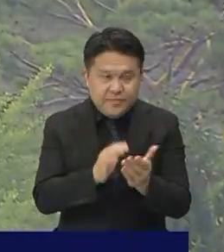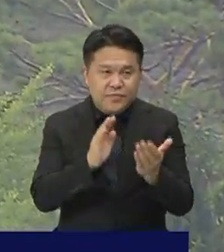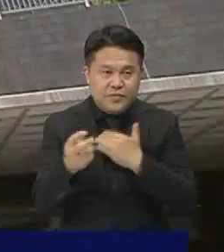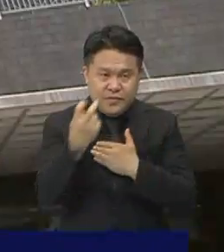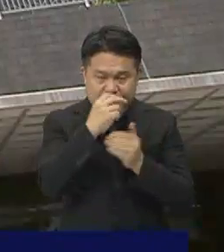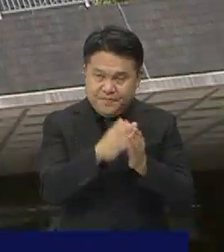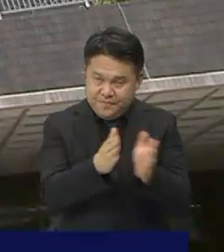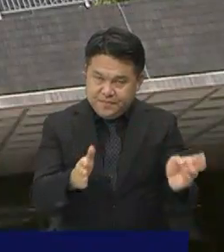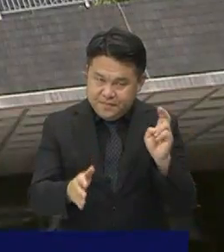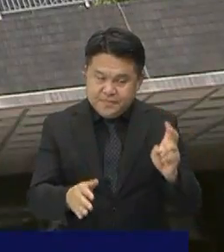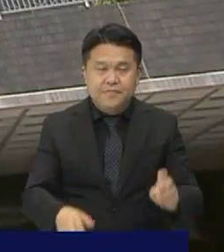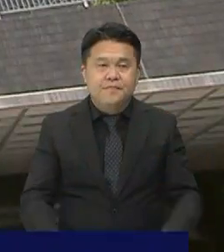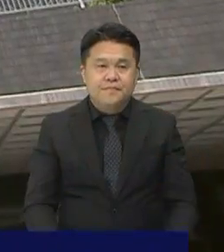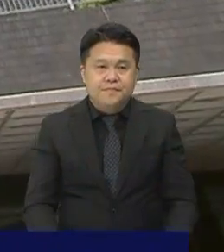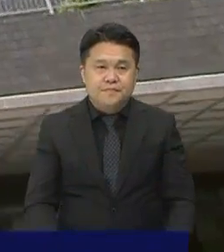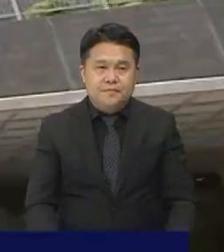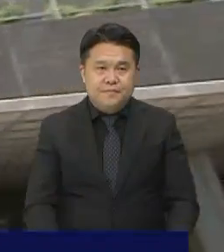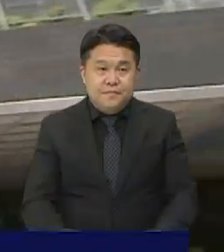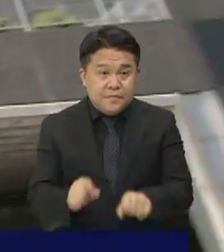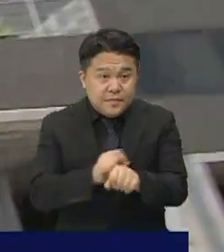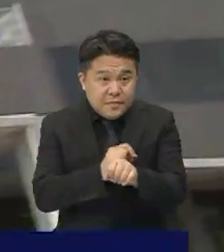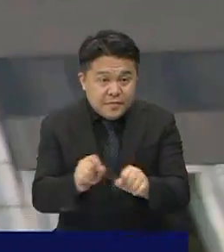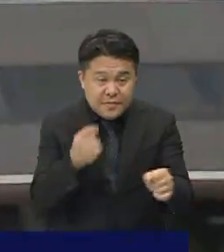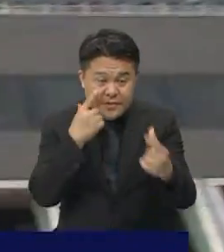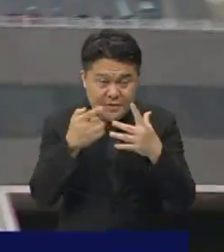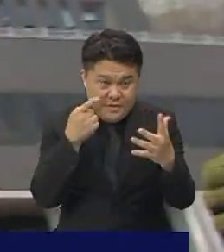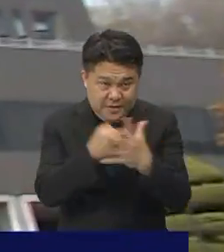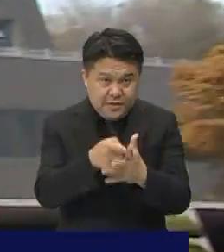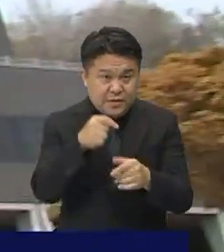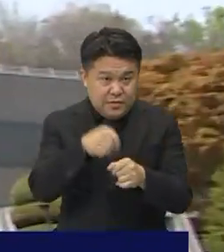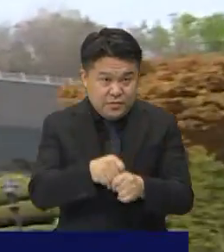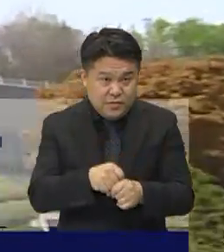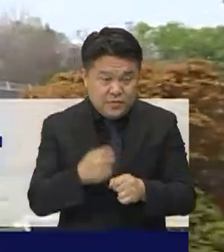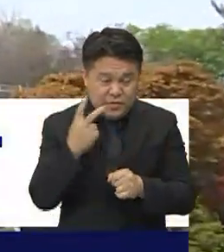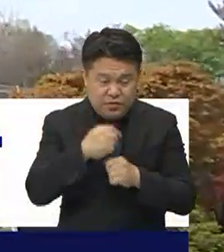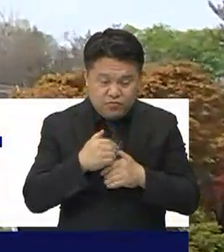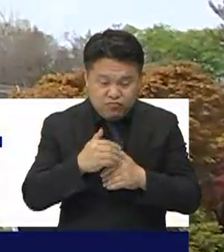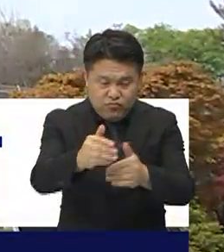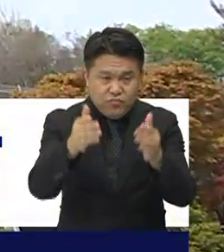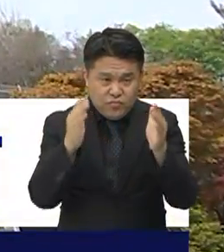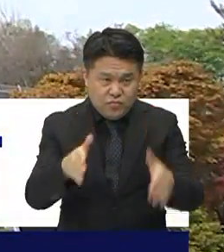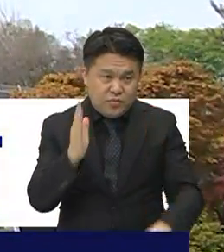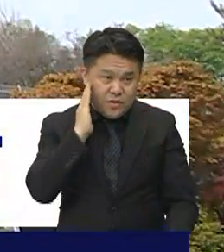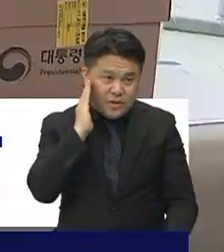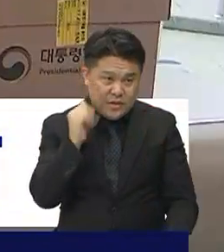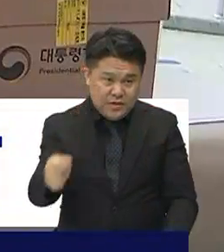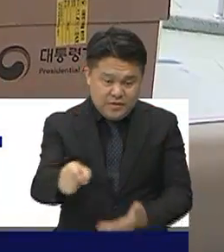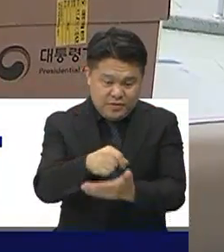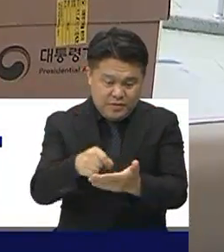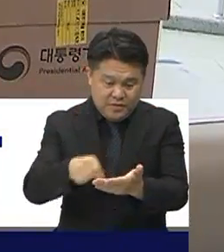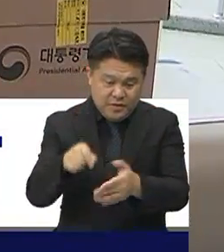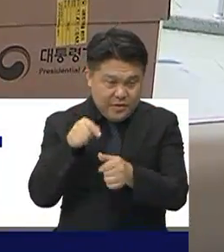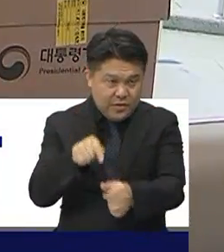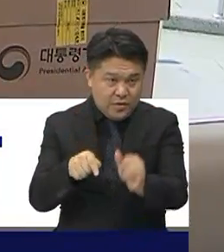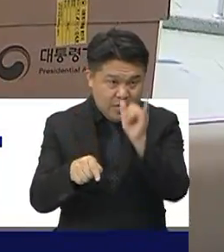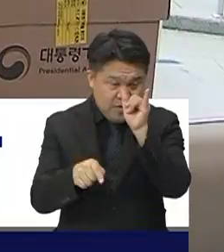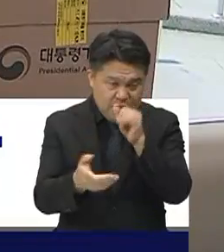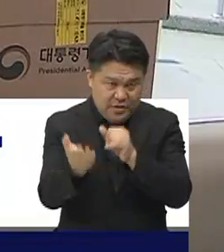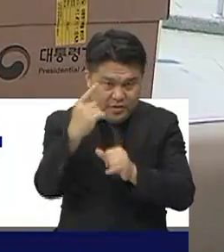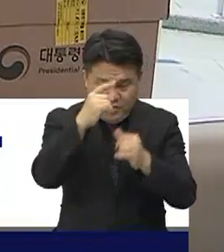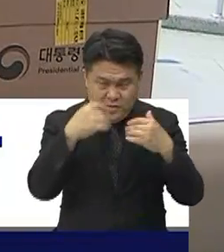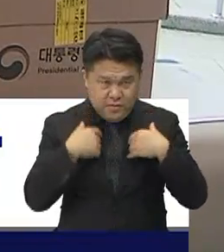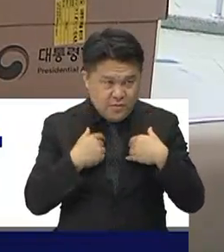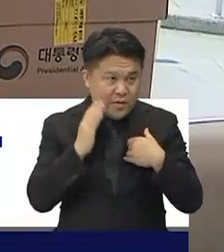착수할 걸로 보입니다. 특히 진상규명을 위해선 수사 과정에서 대통령 기록물로 지정된 지난 정부 청와대